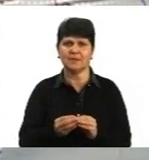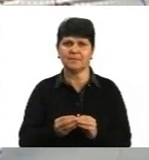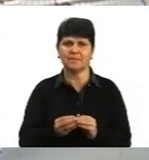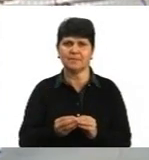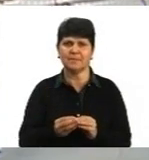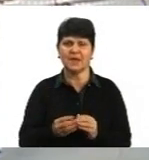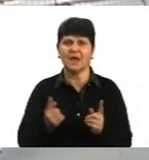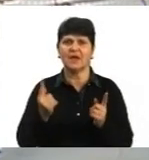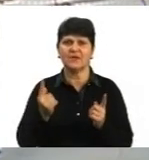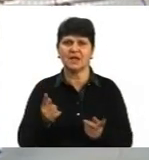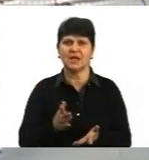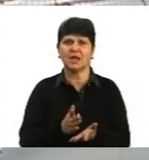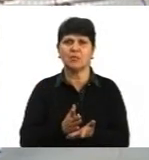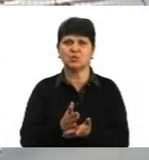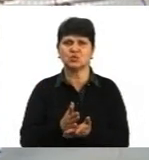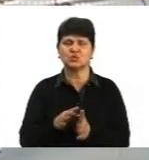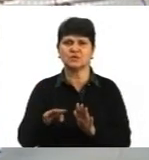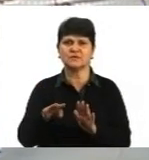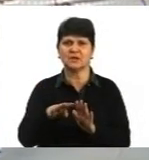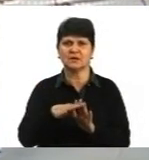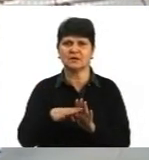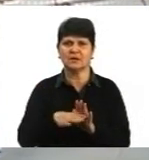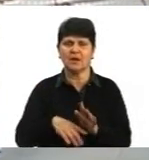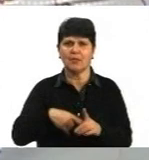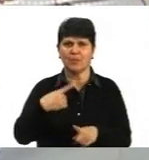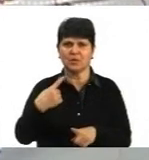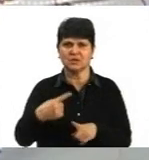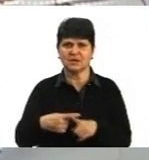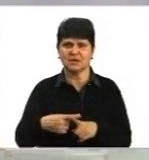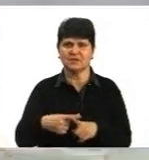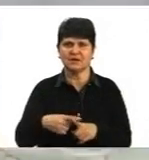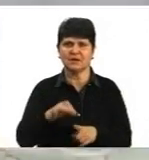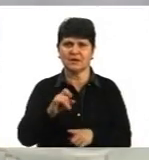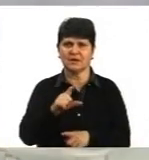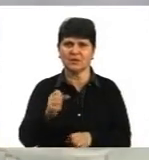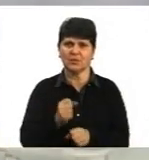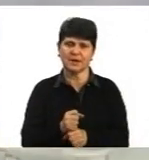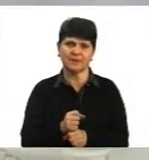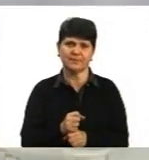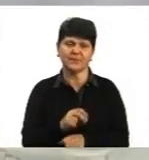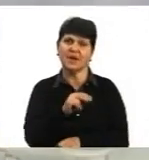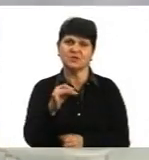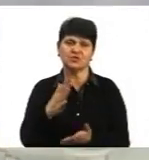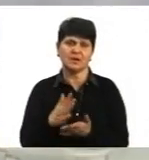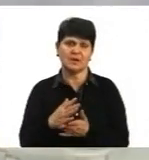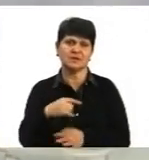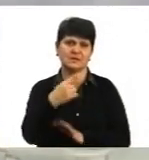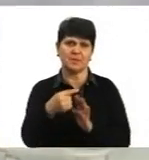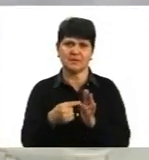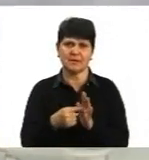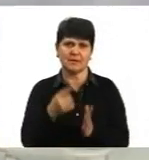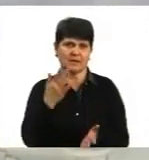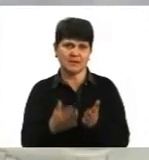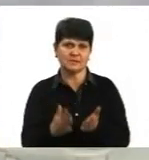великий послужний позитивний список їхніх робіт. Чи є в нас запитання? Якщо є, ми вас чуємо, говоріть, будь ласка.